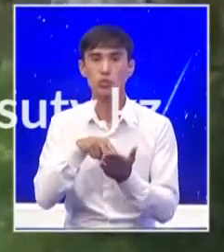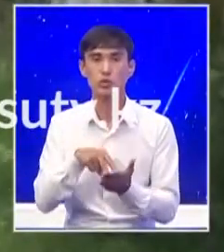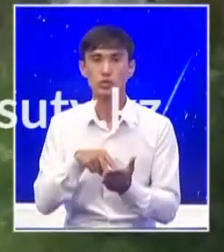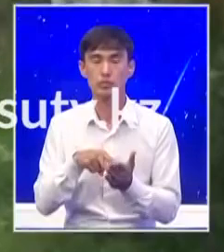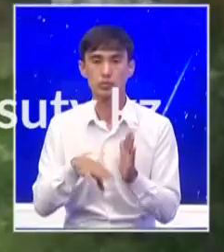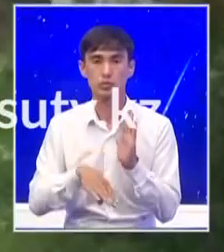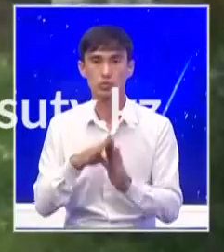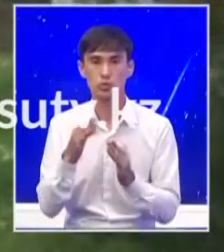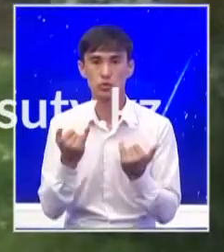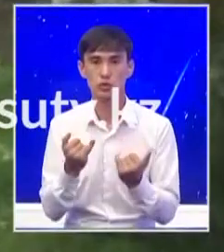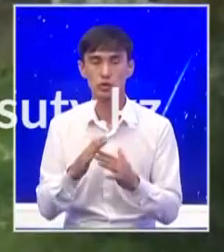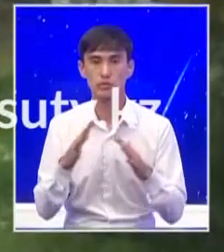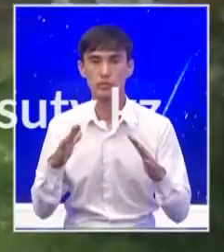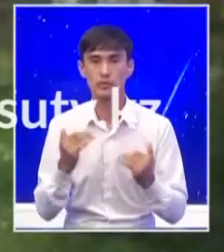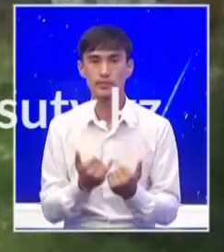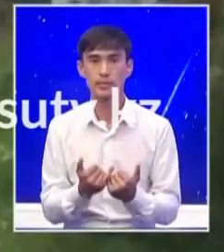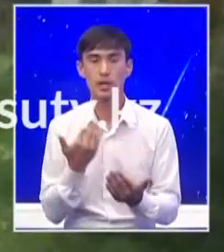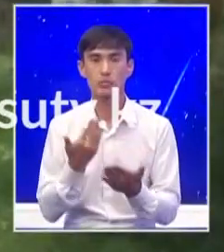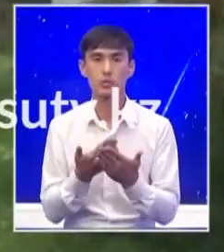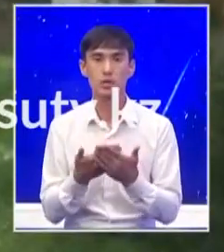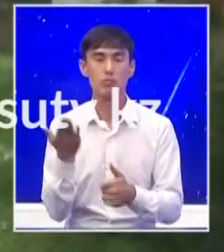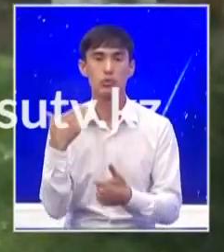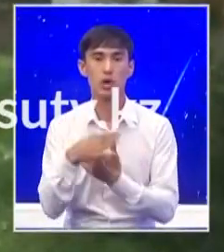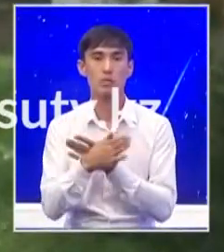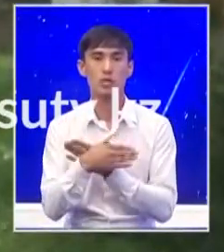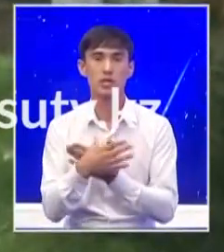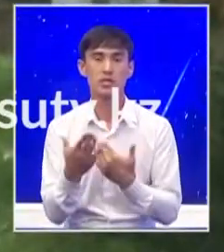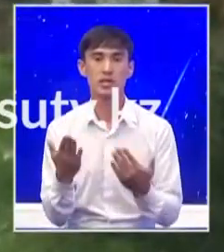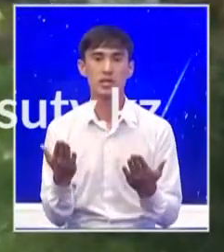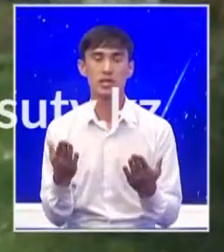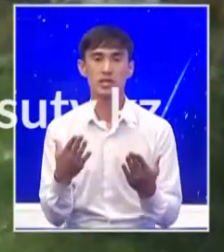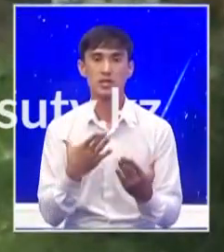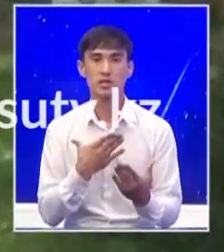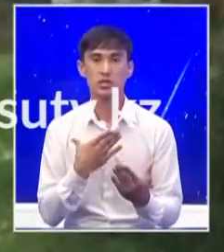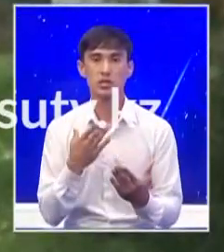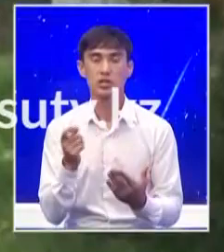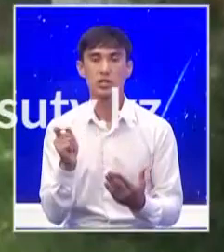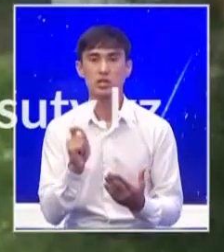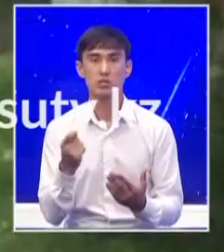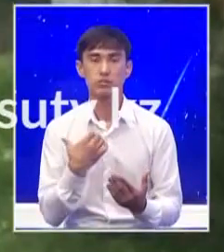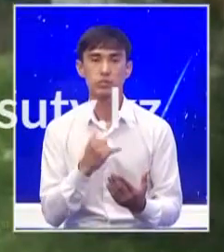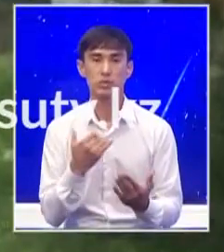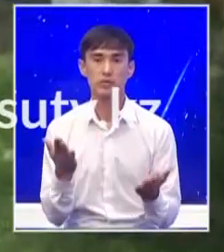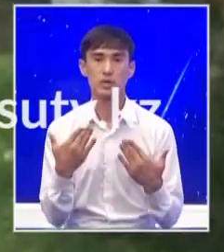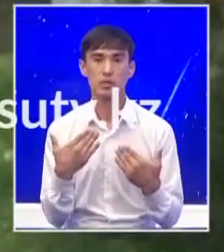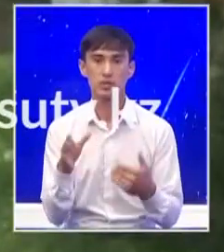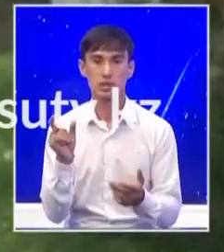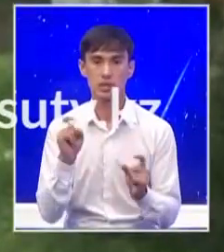ғой. Бұрын мысалы Қапшағайда демалыс күндері ғана демалушылар келсе, қазір